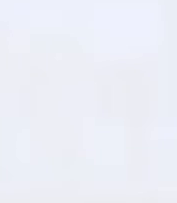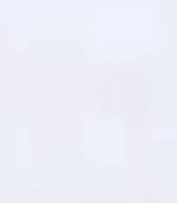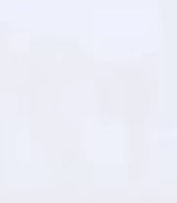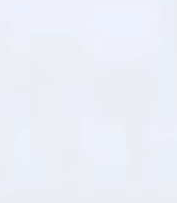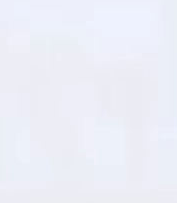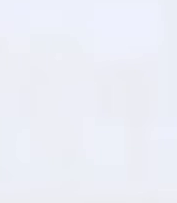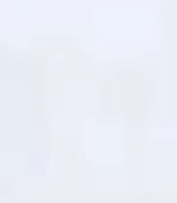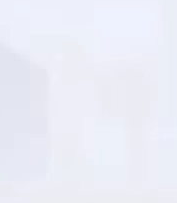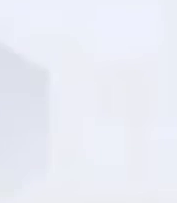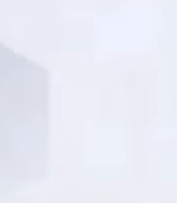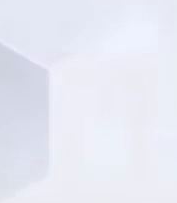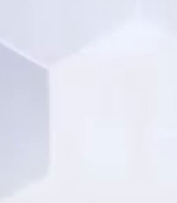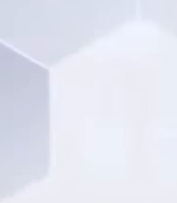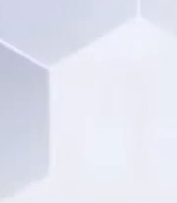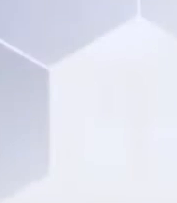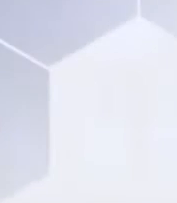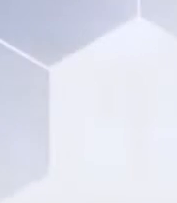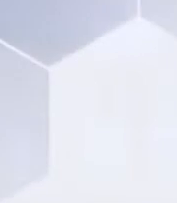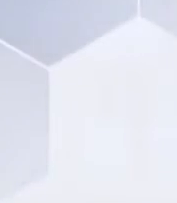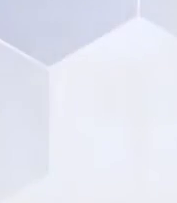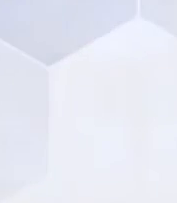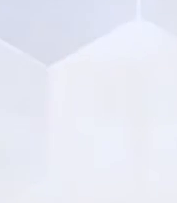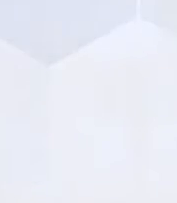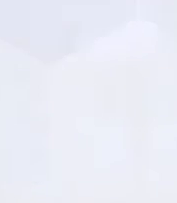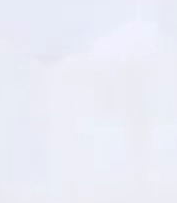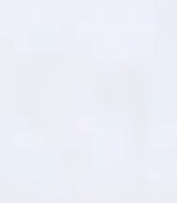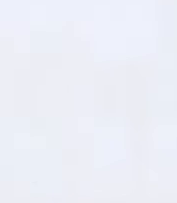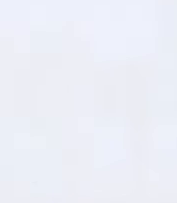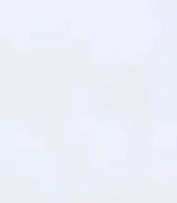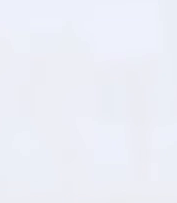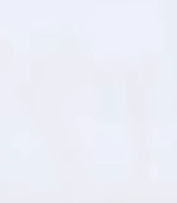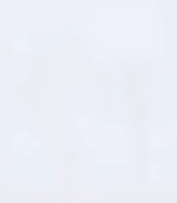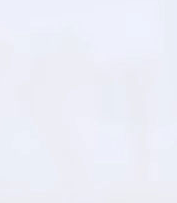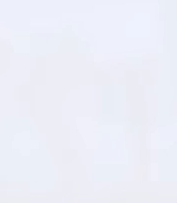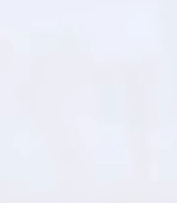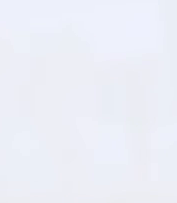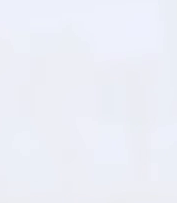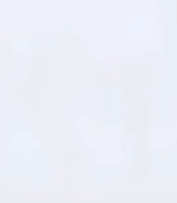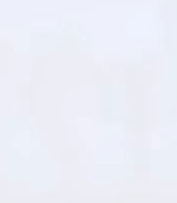ามกด Subscribe และกดกระดิ่งไว้เลยนะครับเรายังมีเรื่องราวอื่นๆที่น่าสนใจอีกเพียบเลยล่ะครับ